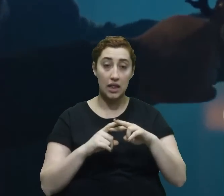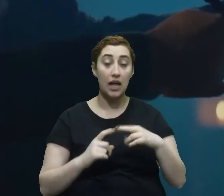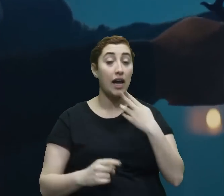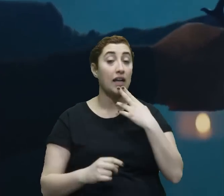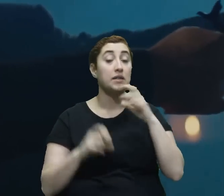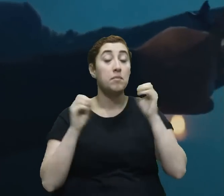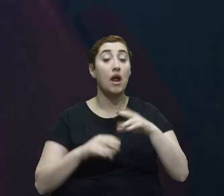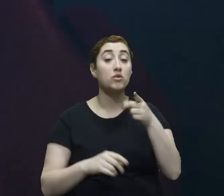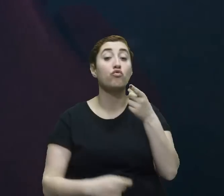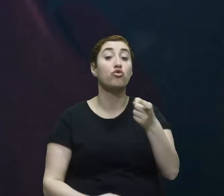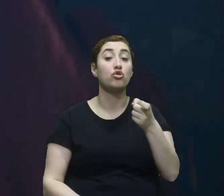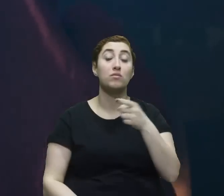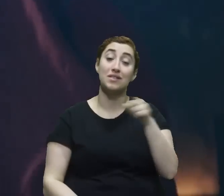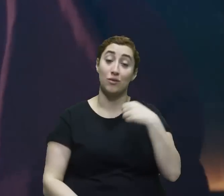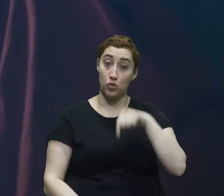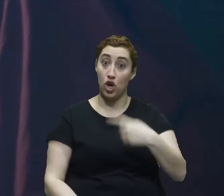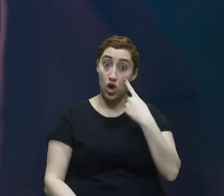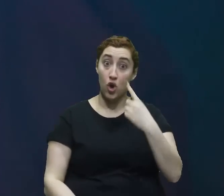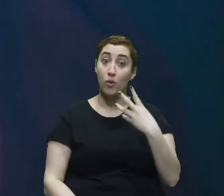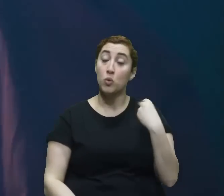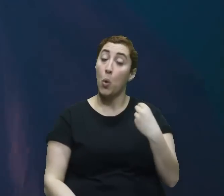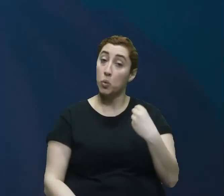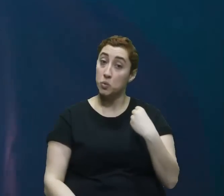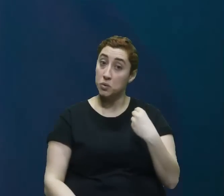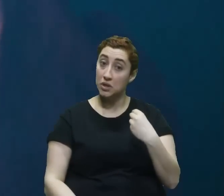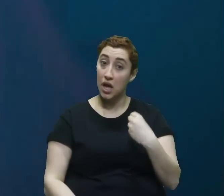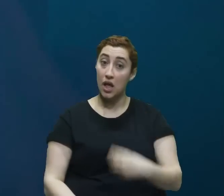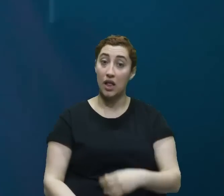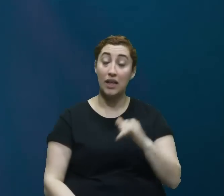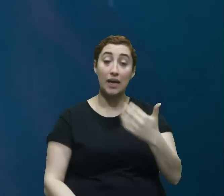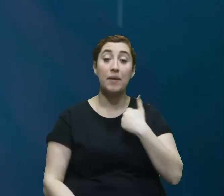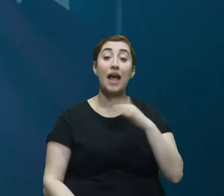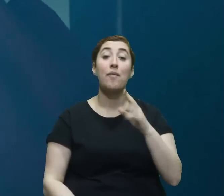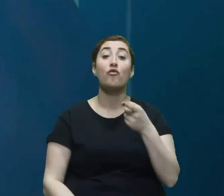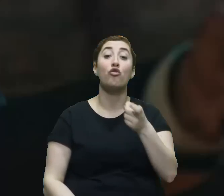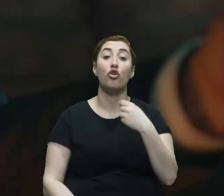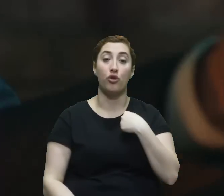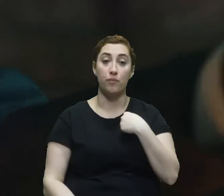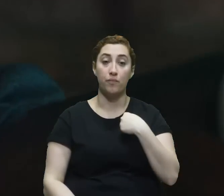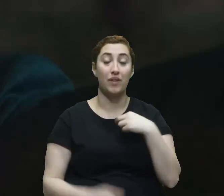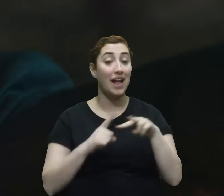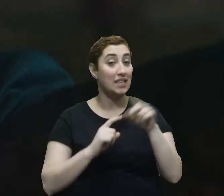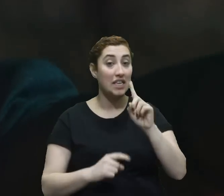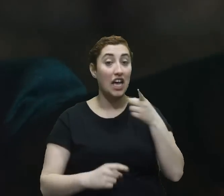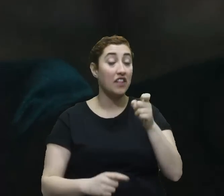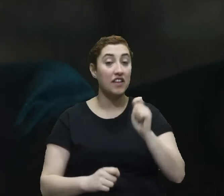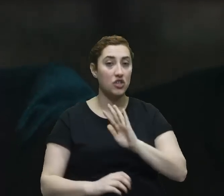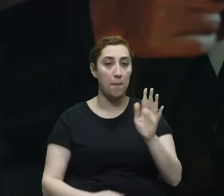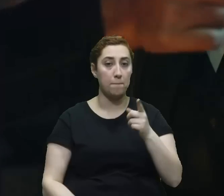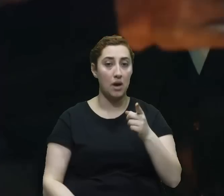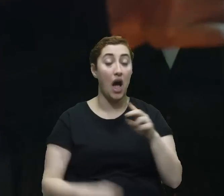kadını, cebertirim Akbar. Sizleri burada görmek ne güzel. Yaklaşmayın, öldürürüm. Ali sakın ateş edeyim